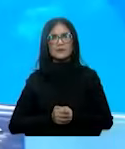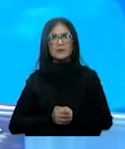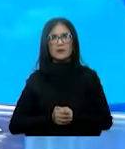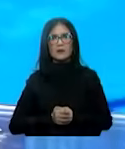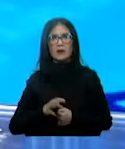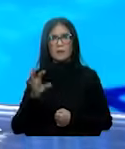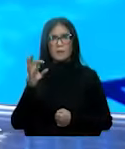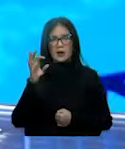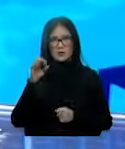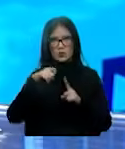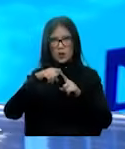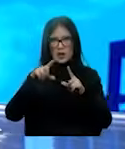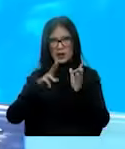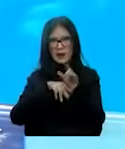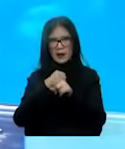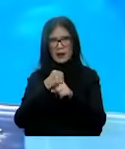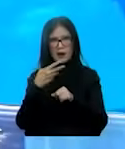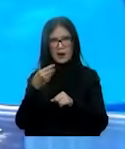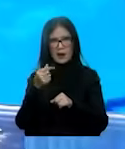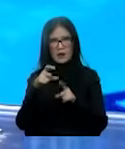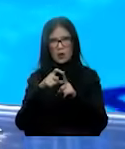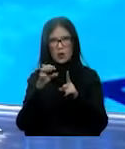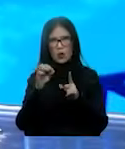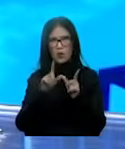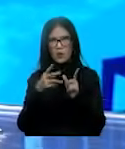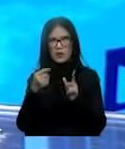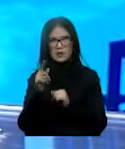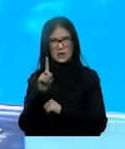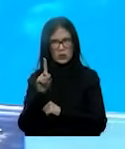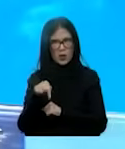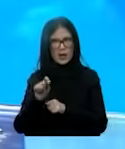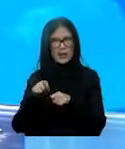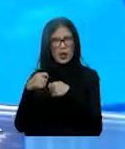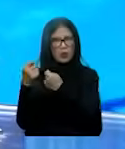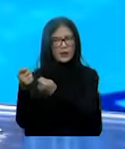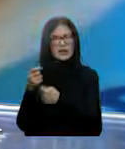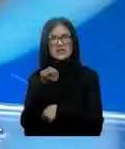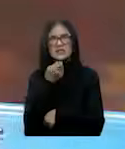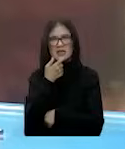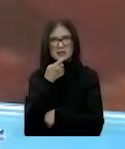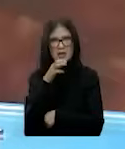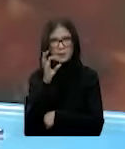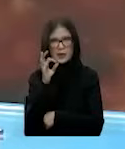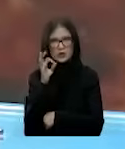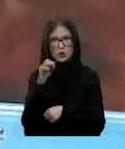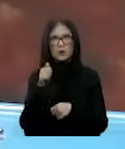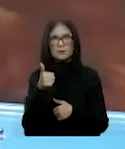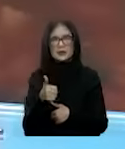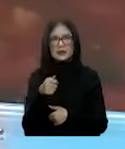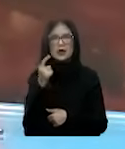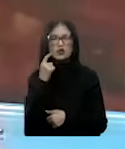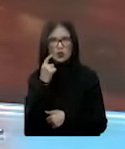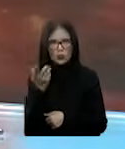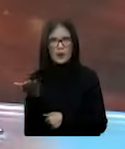Pemirsa, kita kembali ke informasi dalam negeri terkait bakso Klenger Doer. Ini satu lagi rekomendasi jajan bakso yang layak untuk Anda coba. Karena